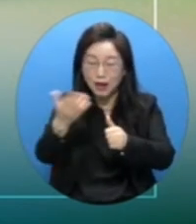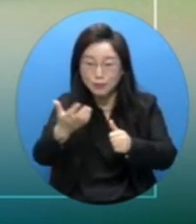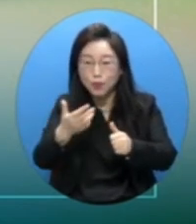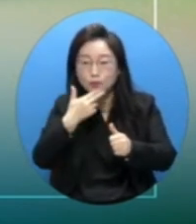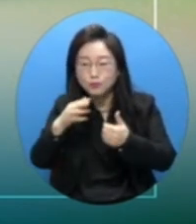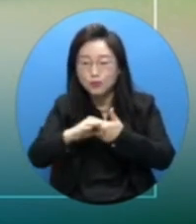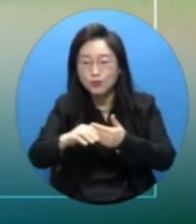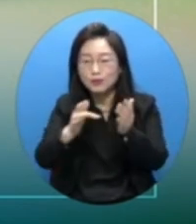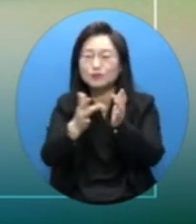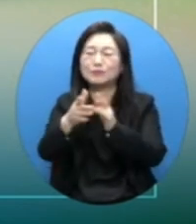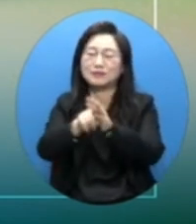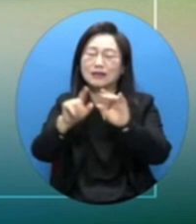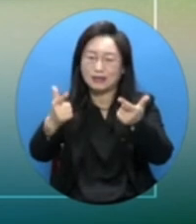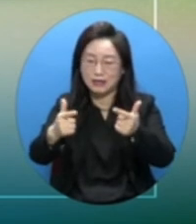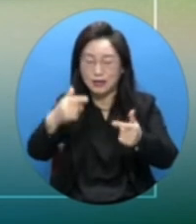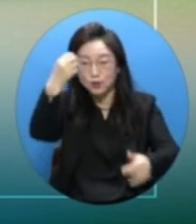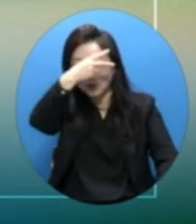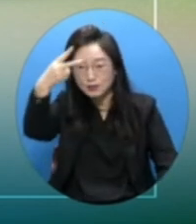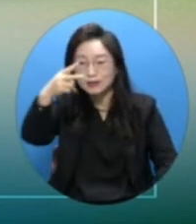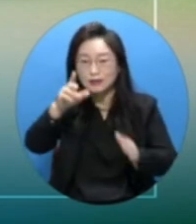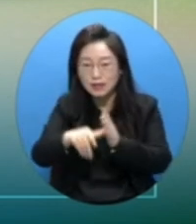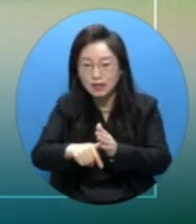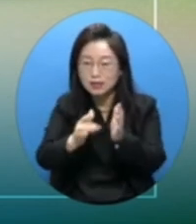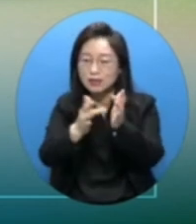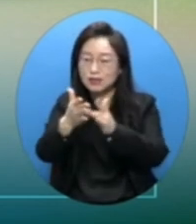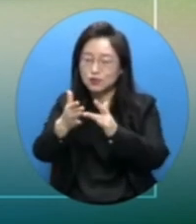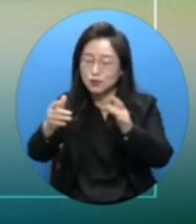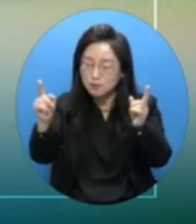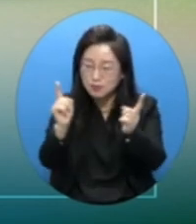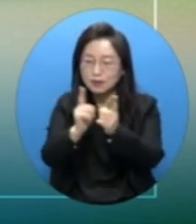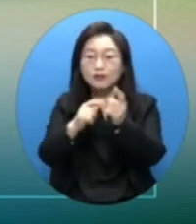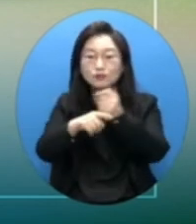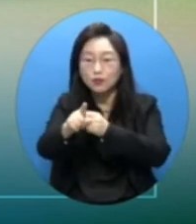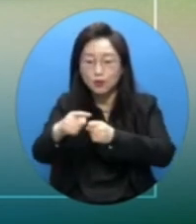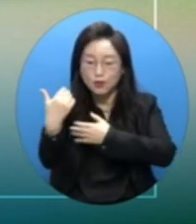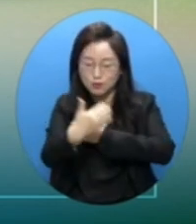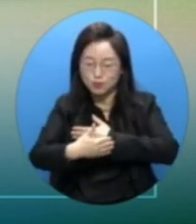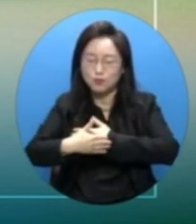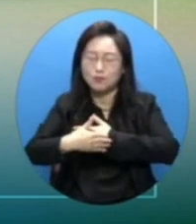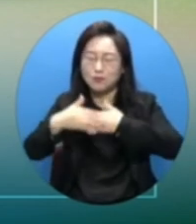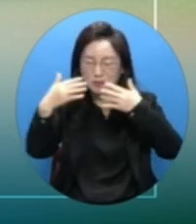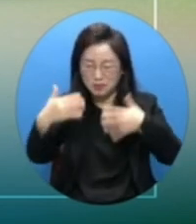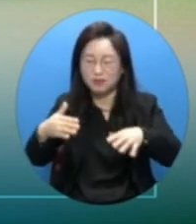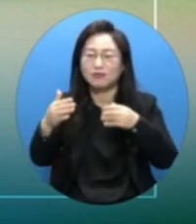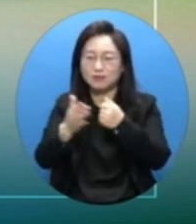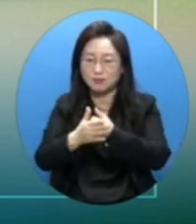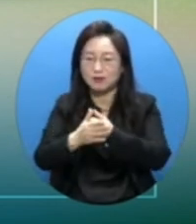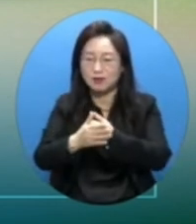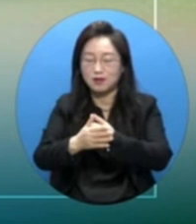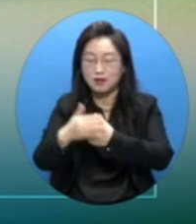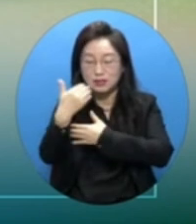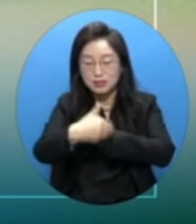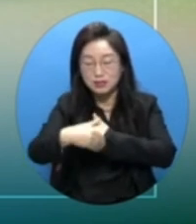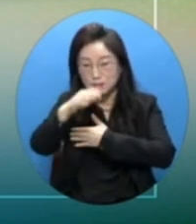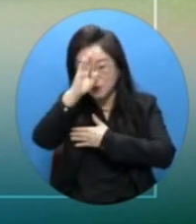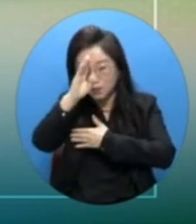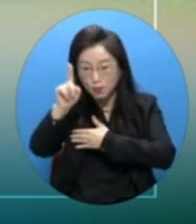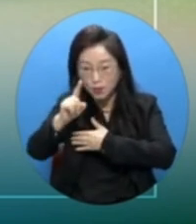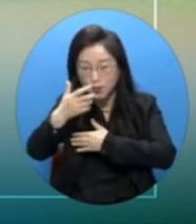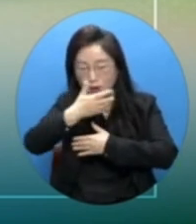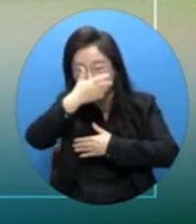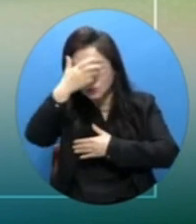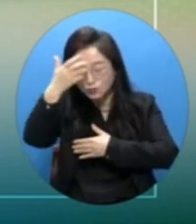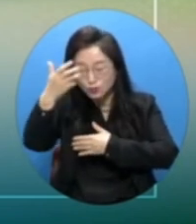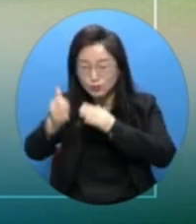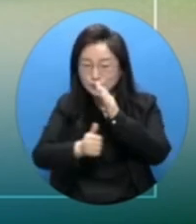것입니다 고등학교 2학년 때 예수님을 깊이 만날 수 있었던 것은 내 육신의 약함 때문이었습니다 그 육체의 질병은 나에게서 꿈과 희망과